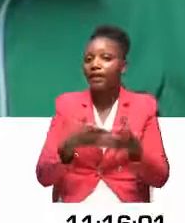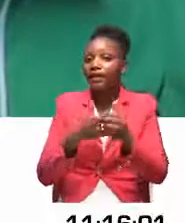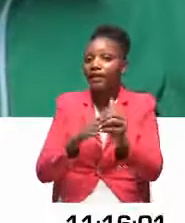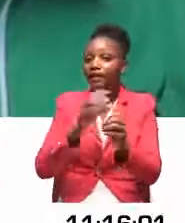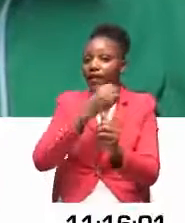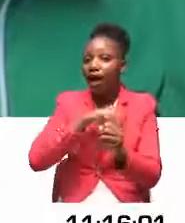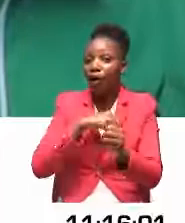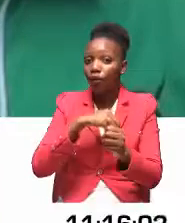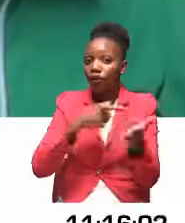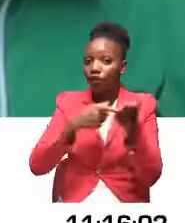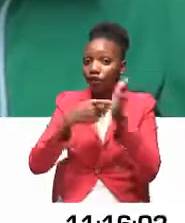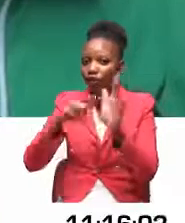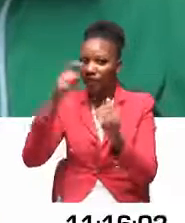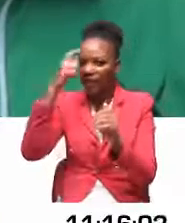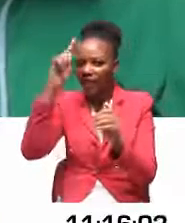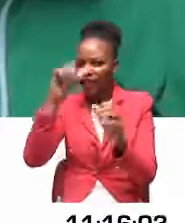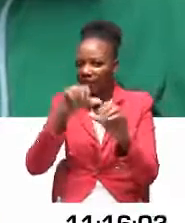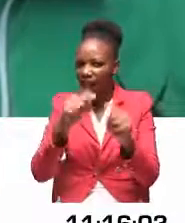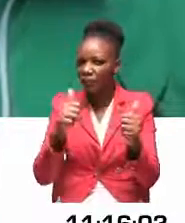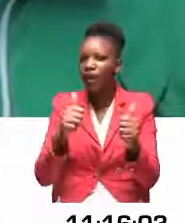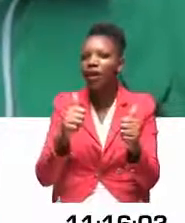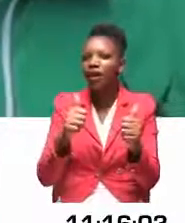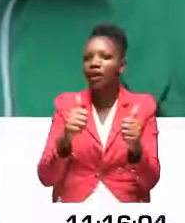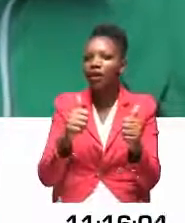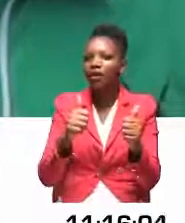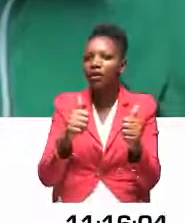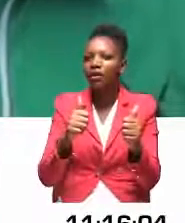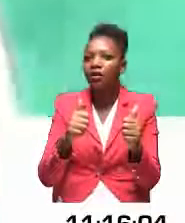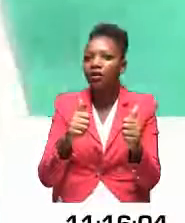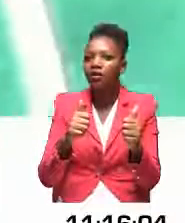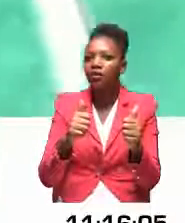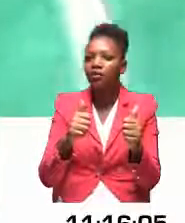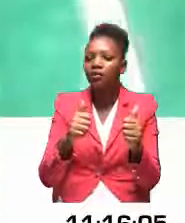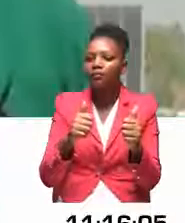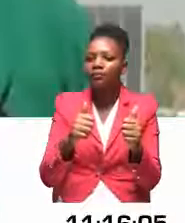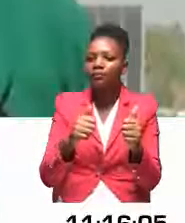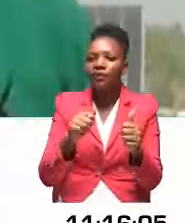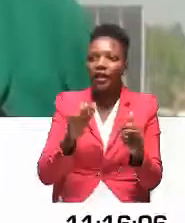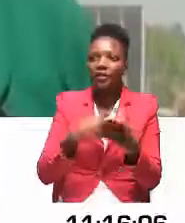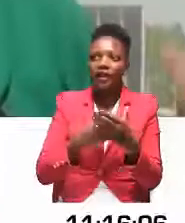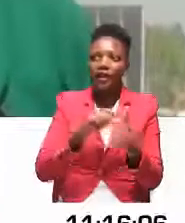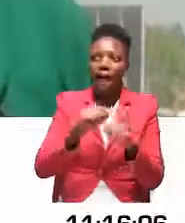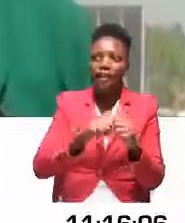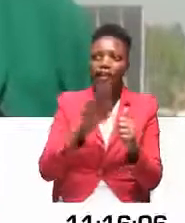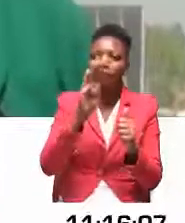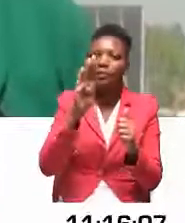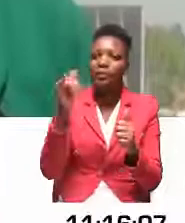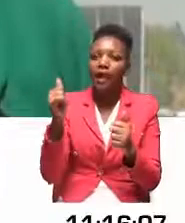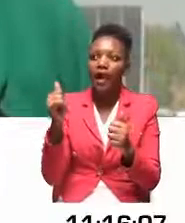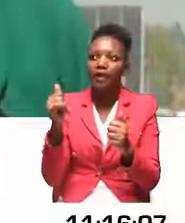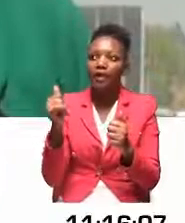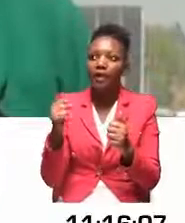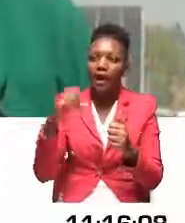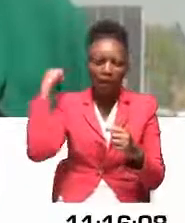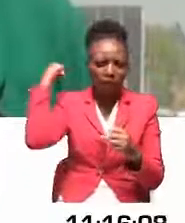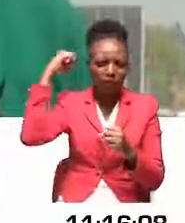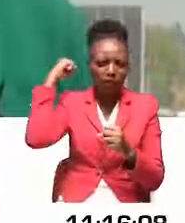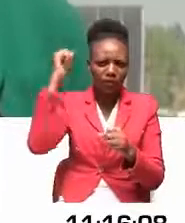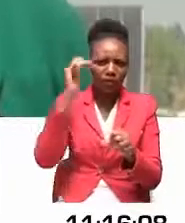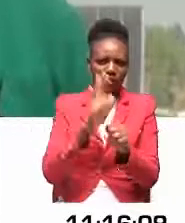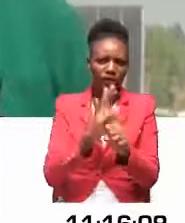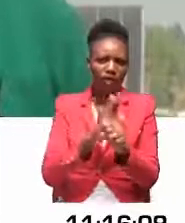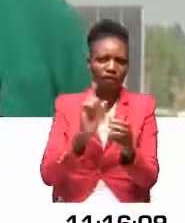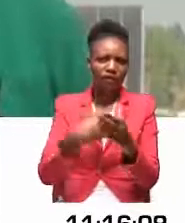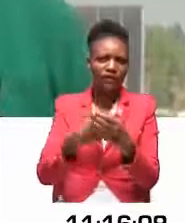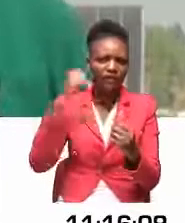wetuionyesa What is required of Us As kenyans in in totality BB Sasa unaona imeingia katika siasa wanasiasa ndio wamepewa